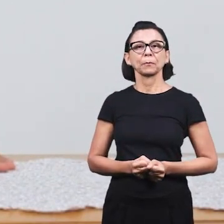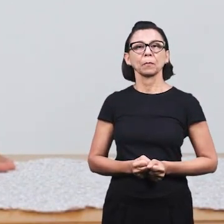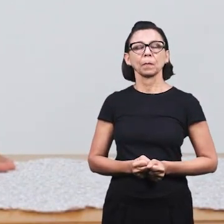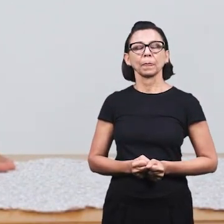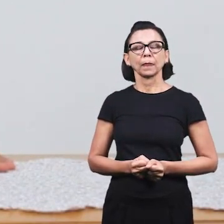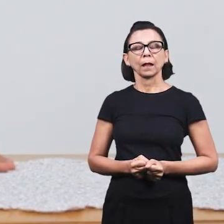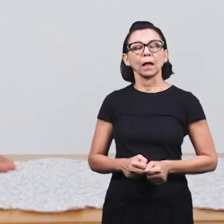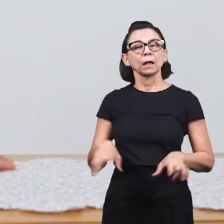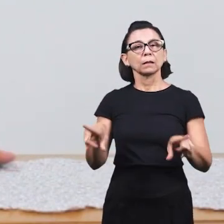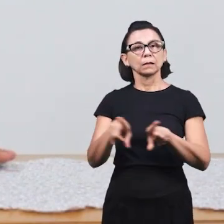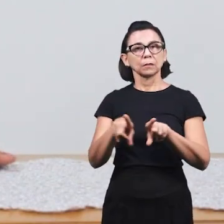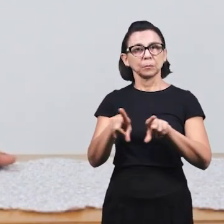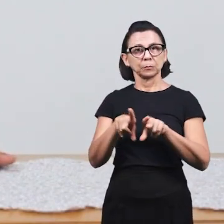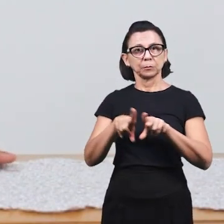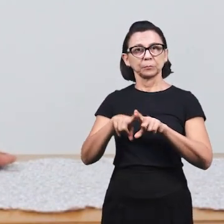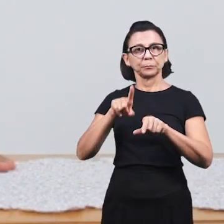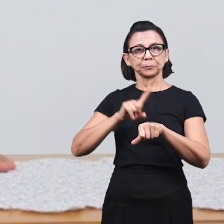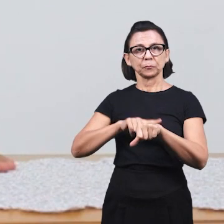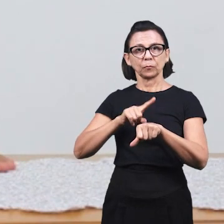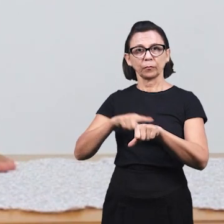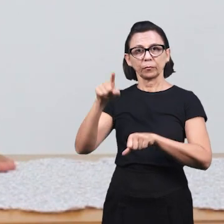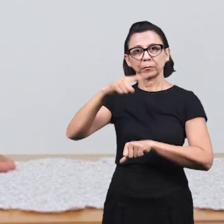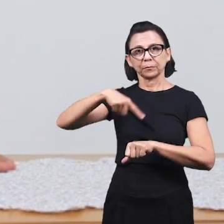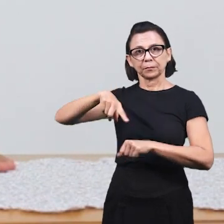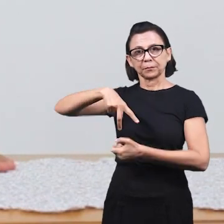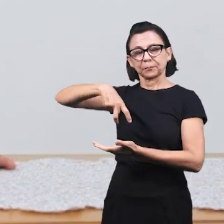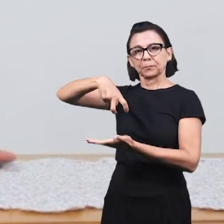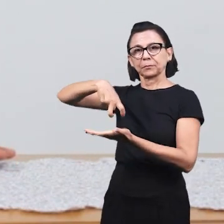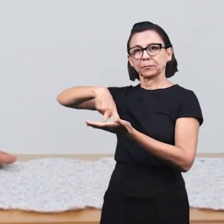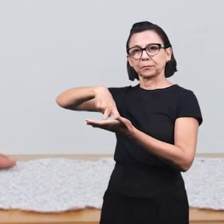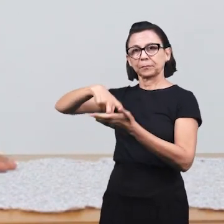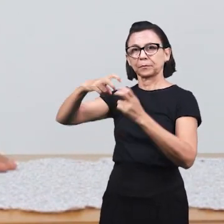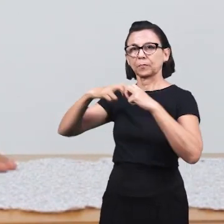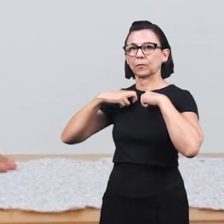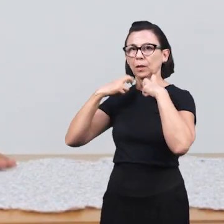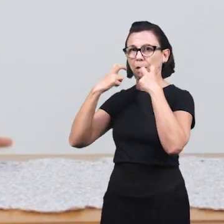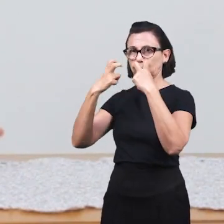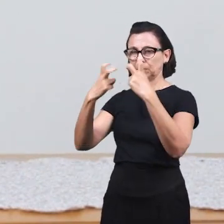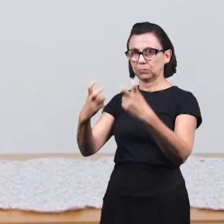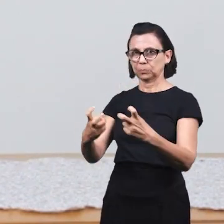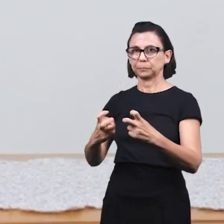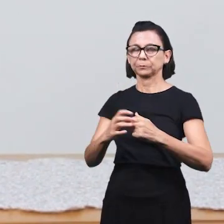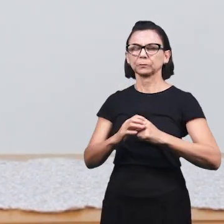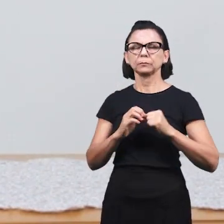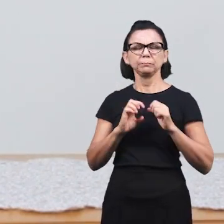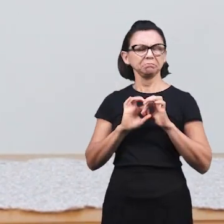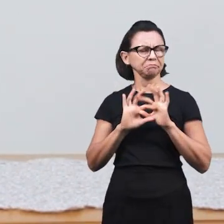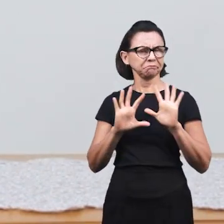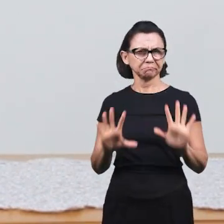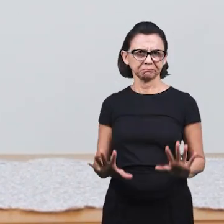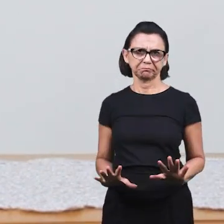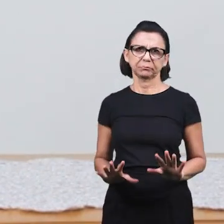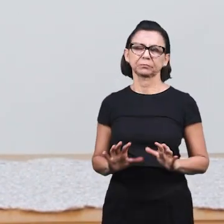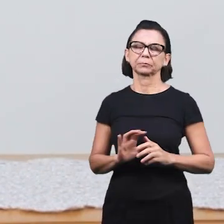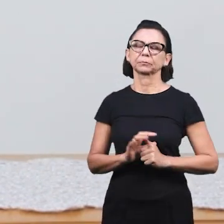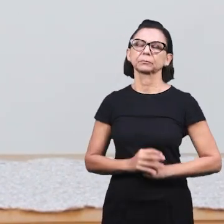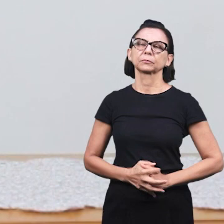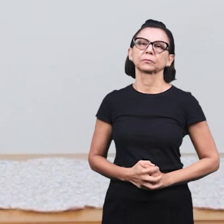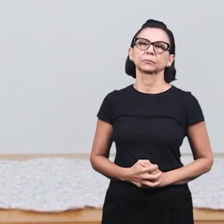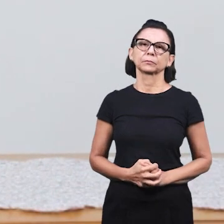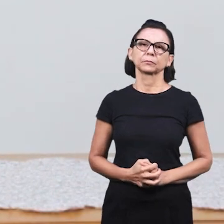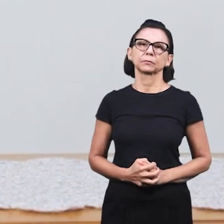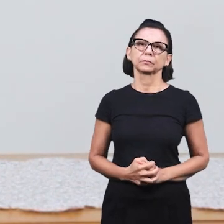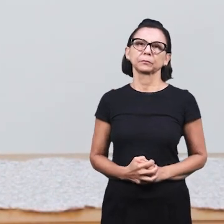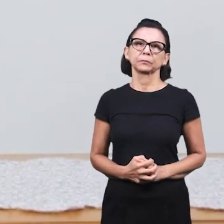пришли на наше богослужение. Давайте мы сейчас встанем на колени и воззовем Господу о прощении.